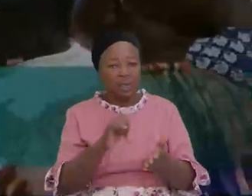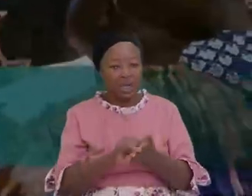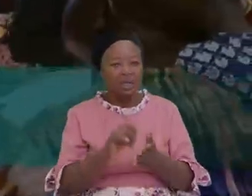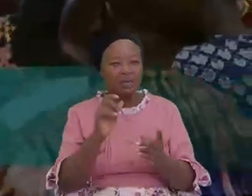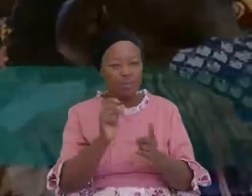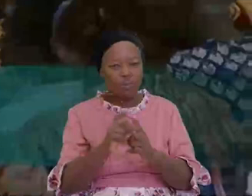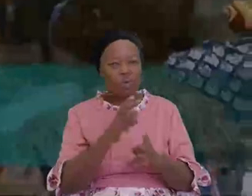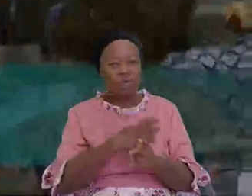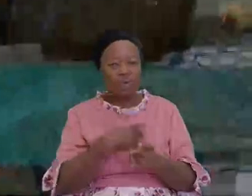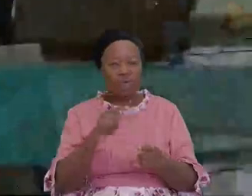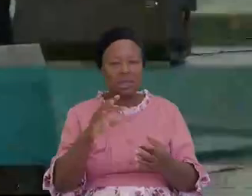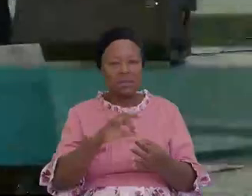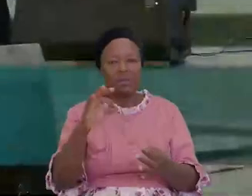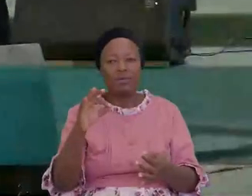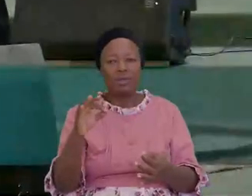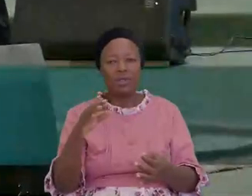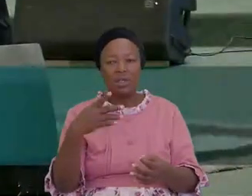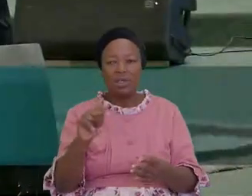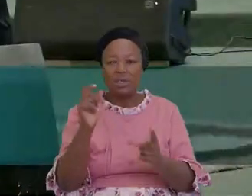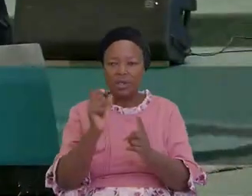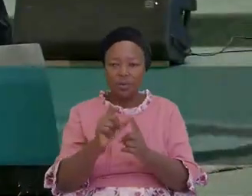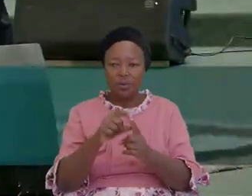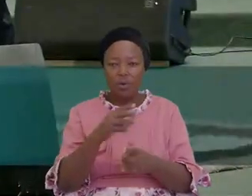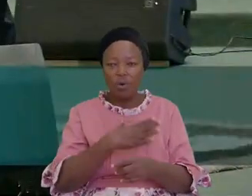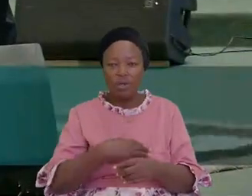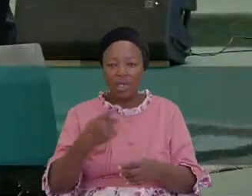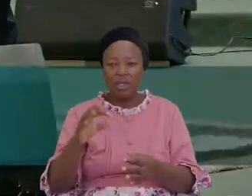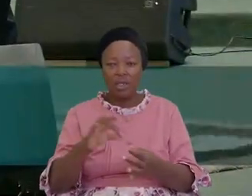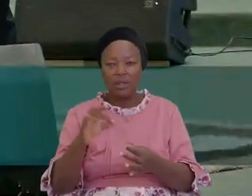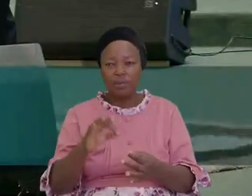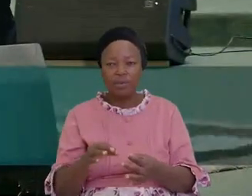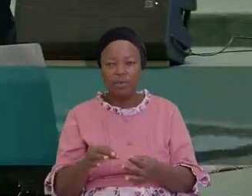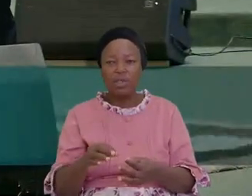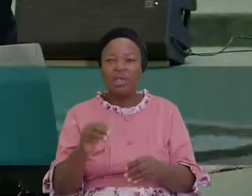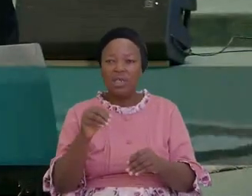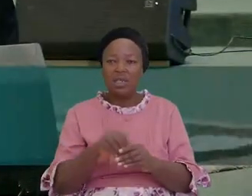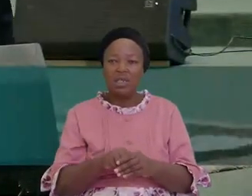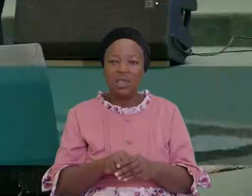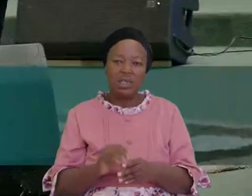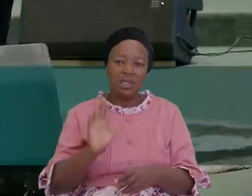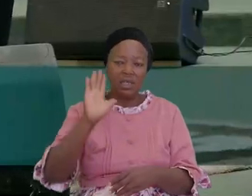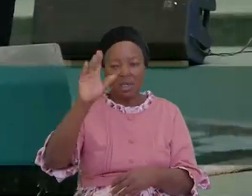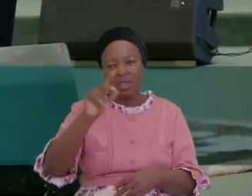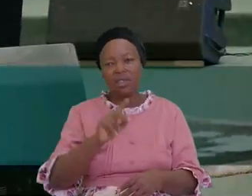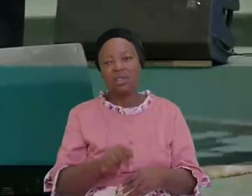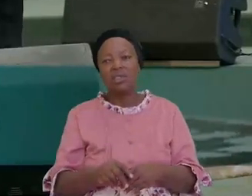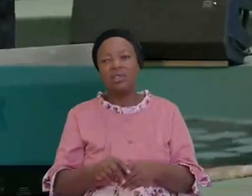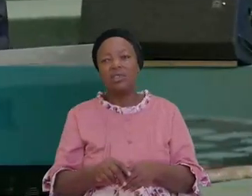La parole et l'esprit. La parole et l'esprit dans ses seins.